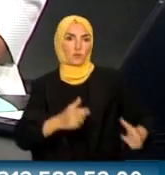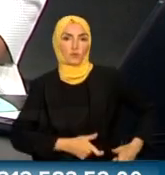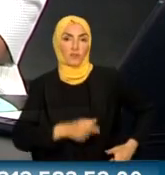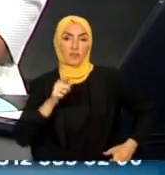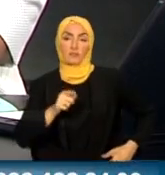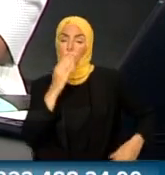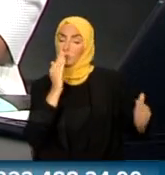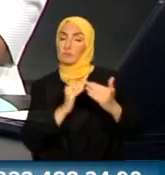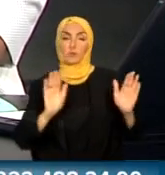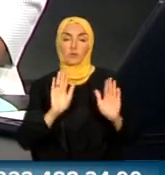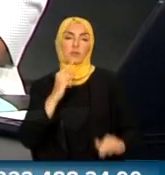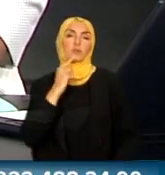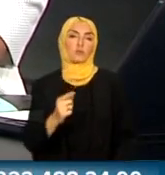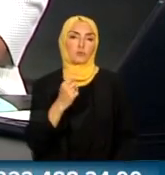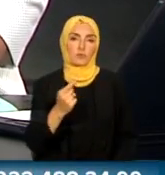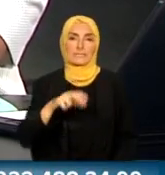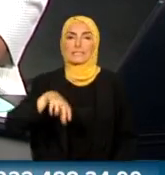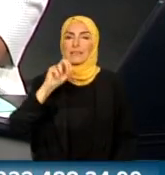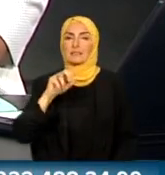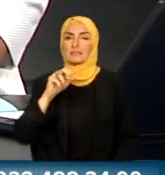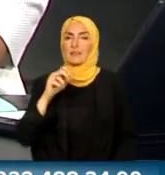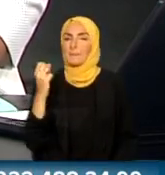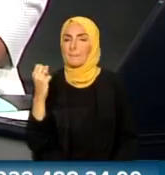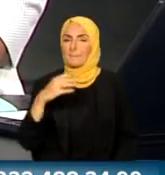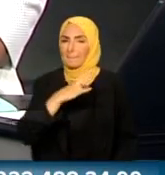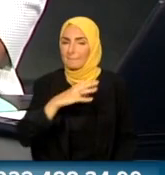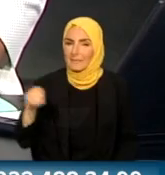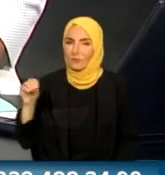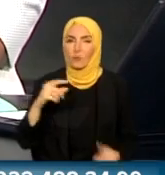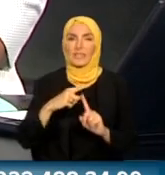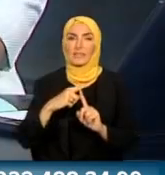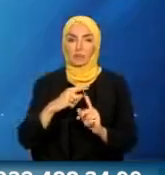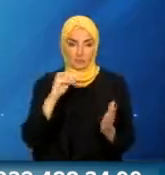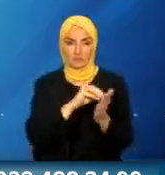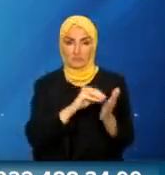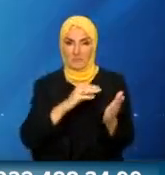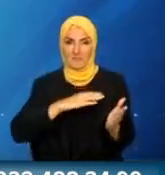80 milyon Amerikalı TikTok kullanıcısı da şimdi kara kara düşünüyor.